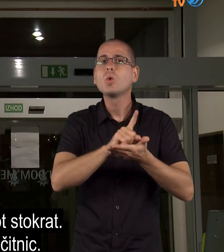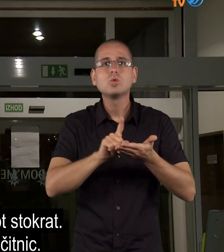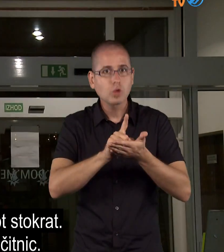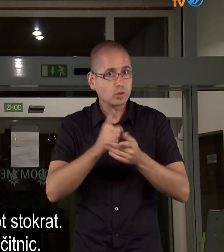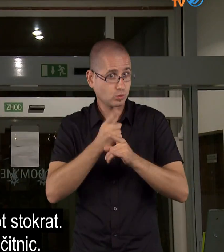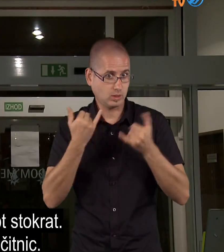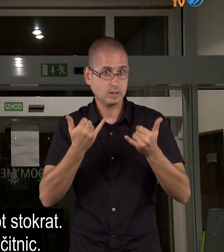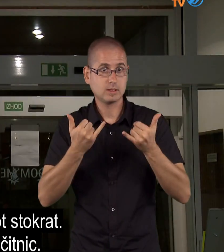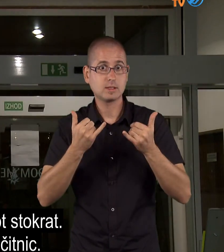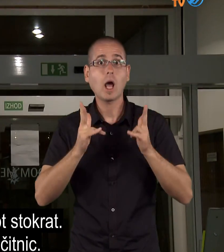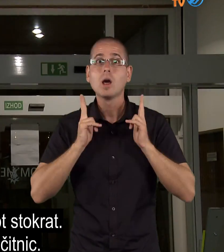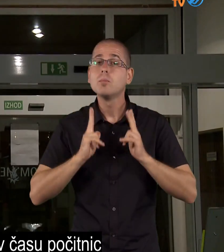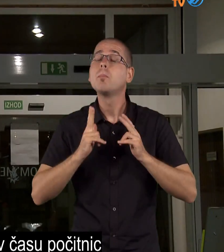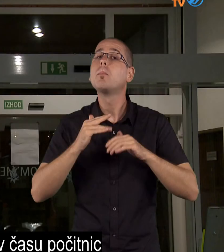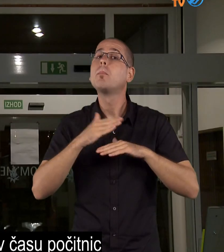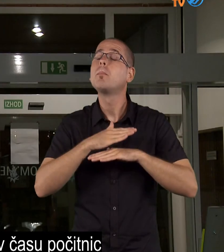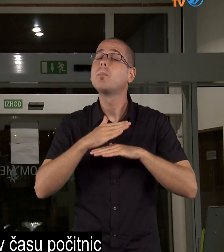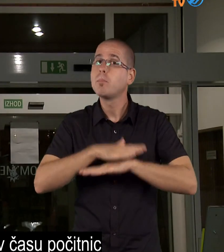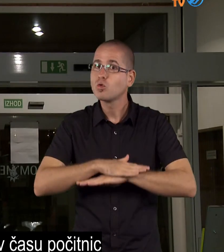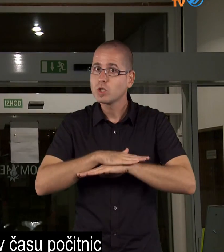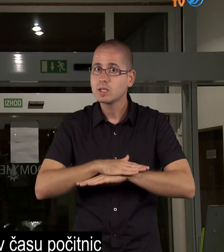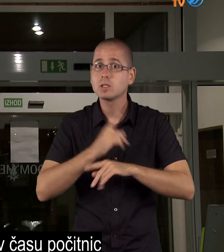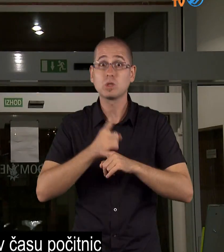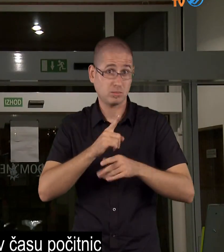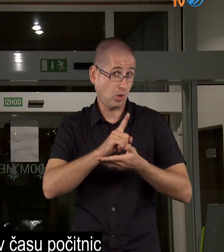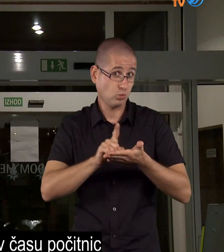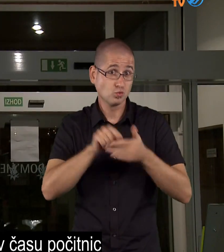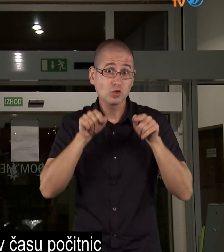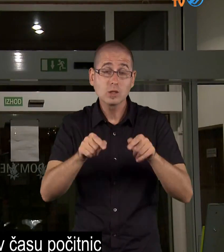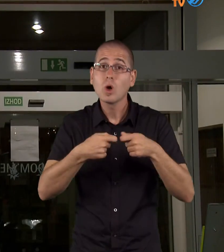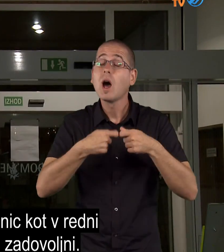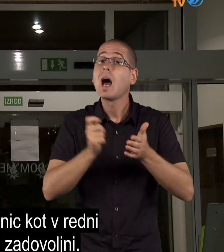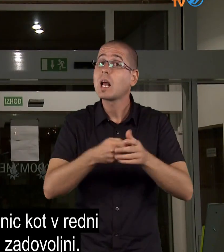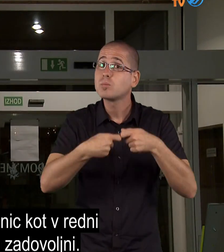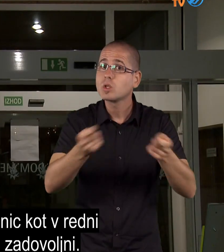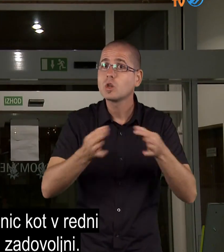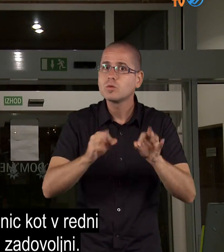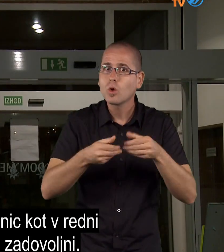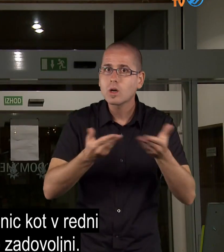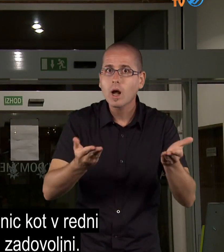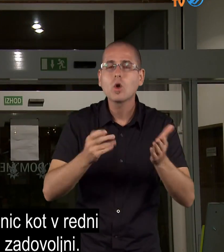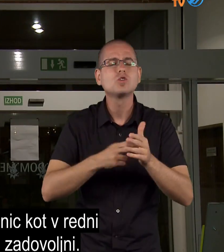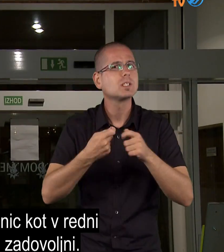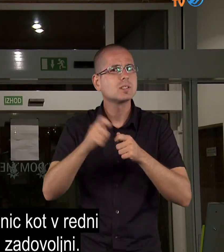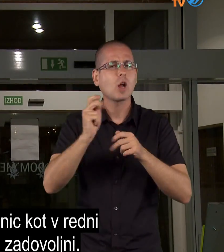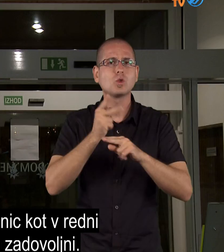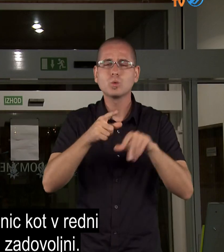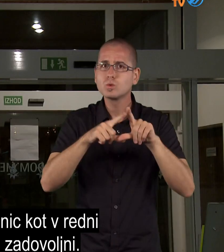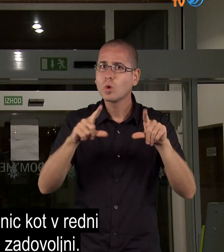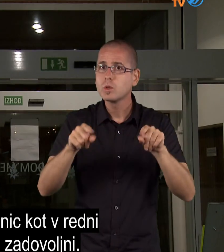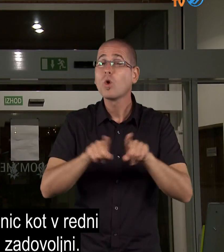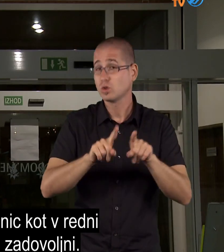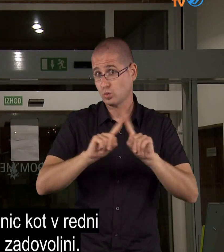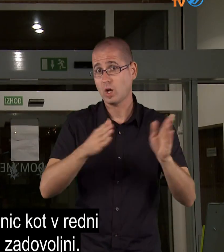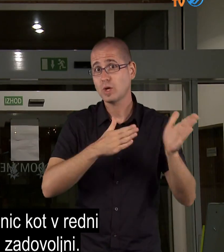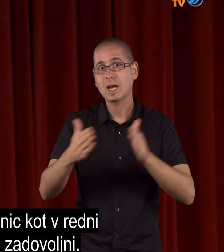v času počitnic in da praktično razprodaš dvorano v času počitnic in to še v bistvu za veliko dražjo vstopnico, kot